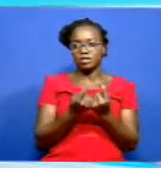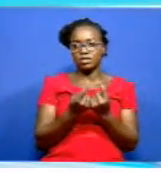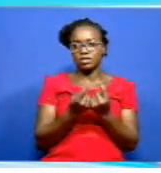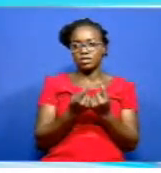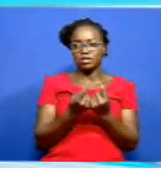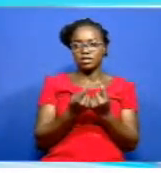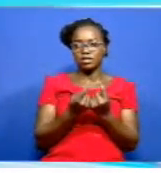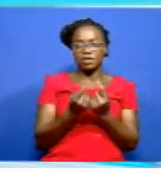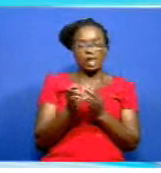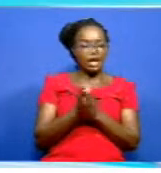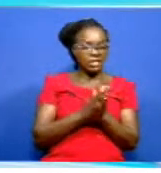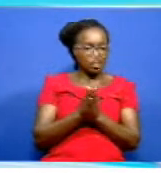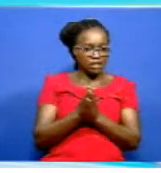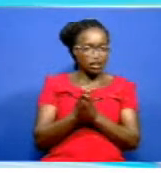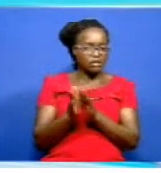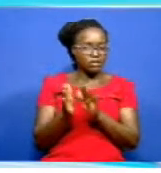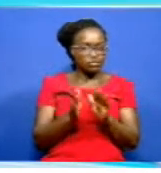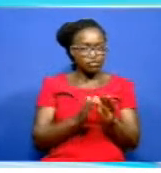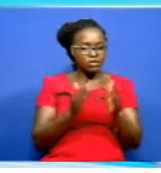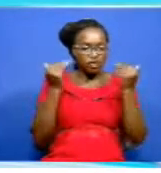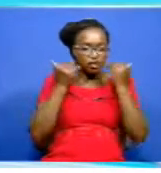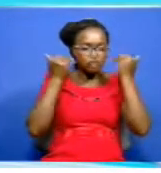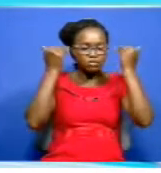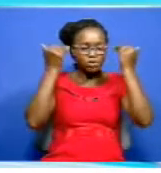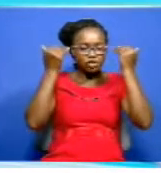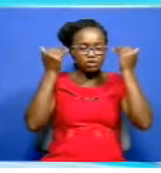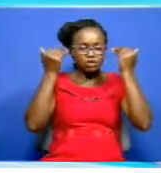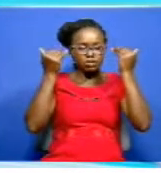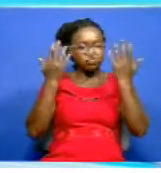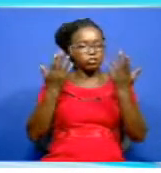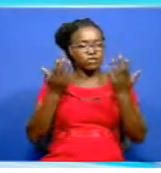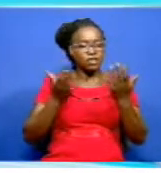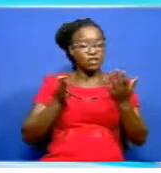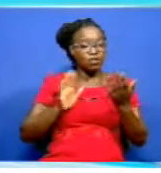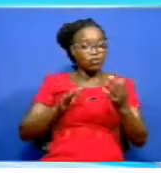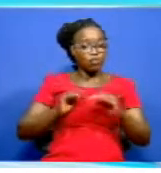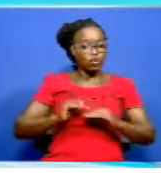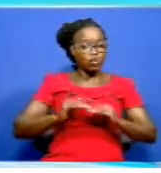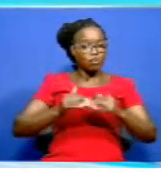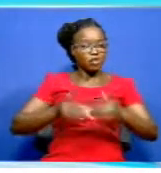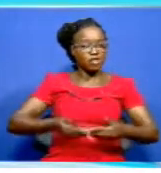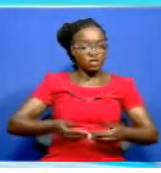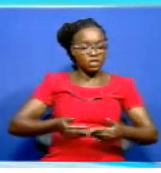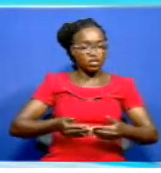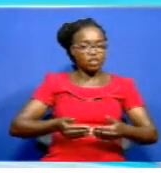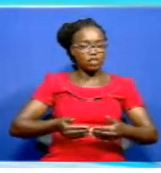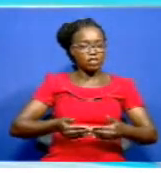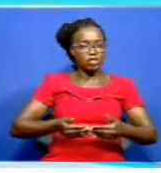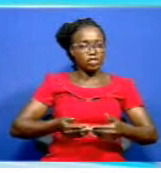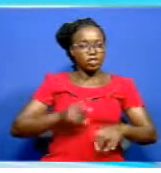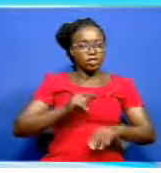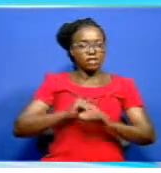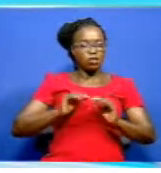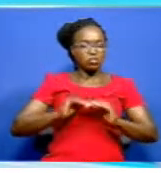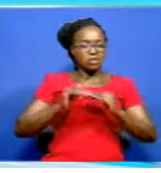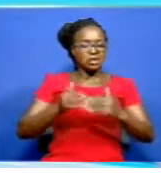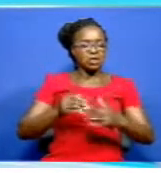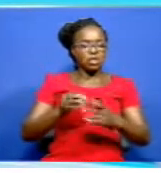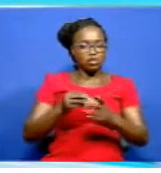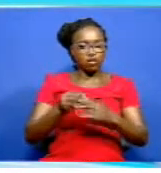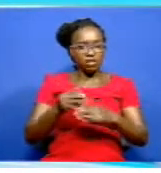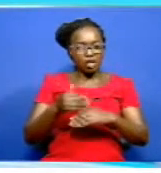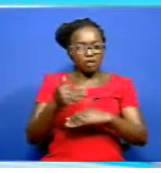depression na anxiety, kwamba ugonjwa huu wa akili kwa kina mama ambao ni wajawazito unawapata wakiwa wajawazito na pia baada